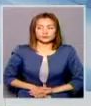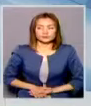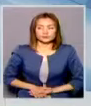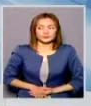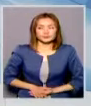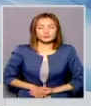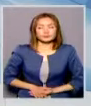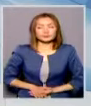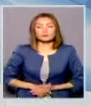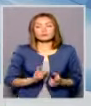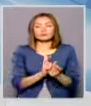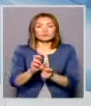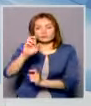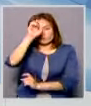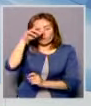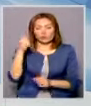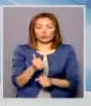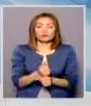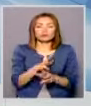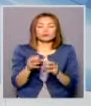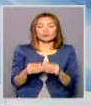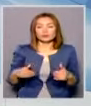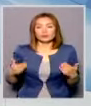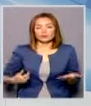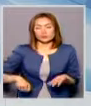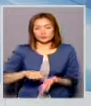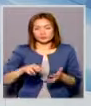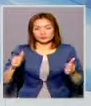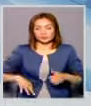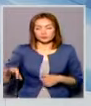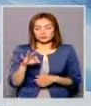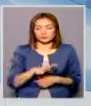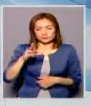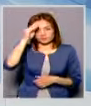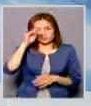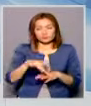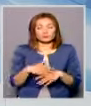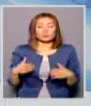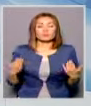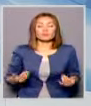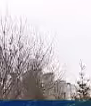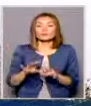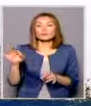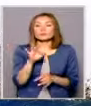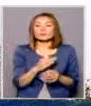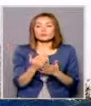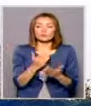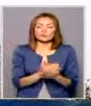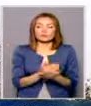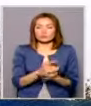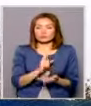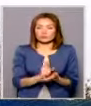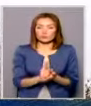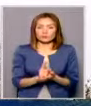по борьбе главы государства кондиционный совет принял решение по мнению членов совета предлагаемые меры призваны